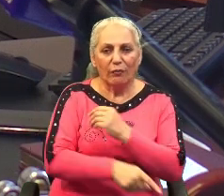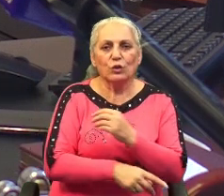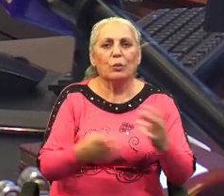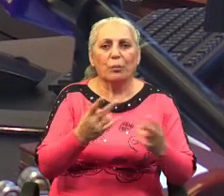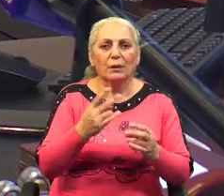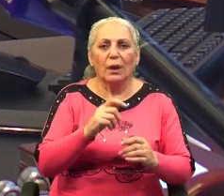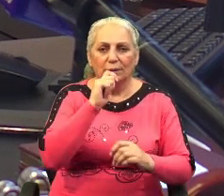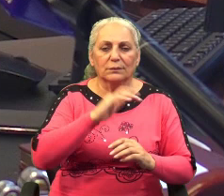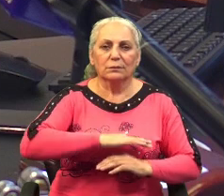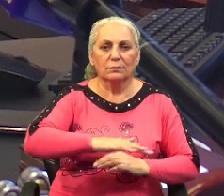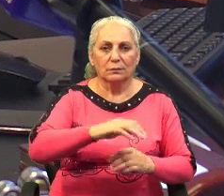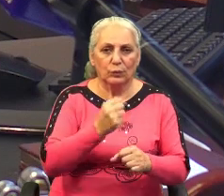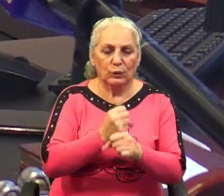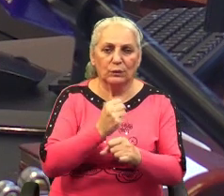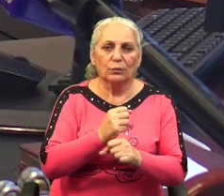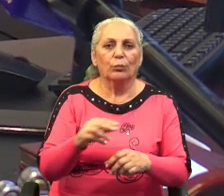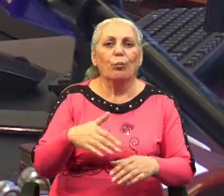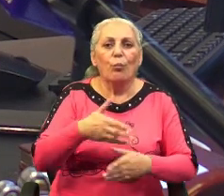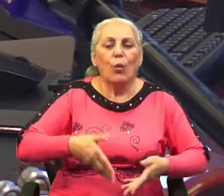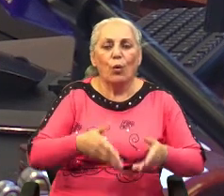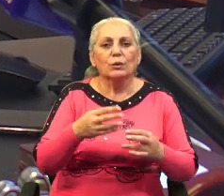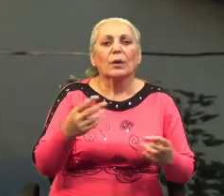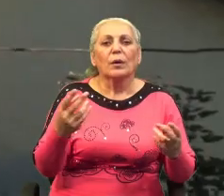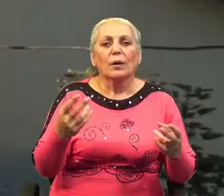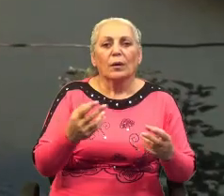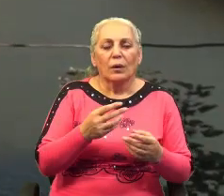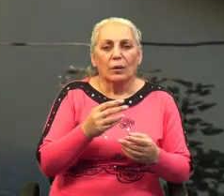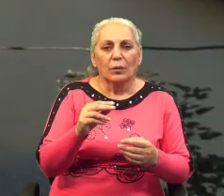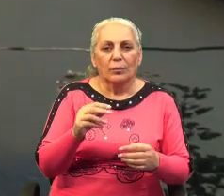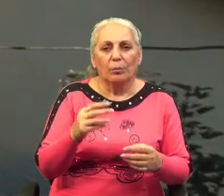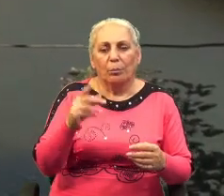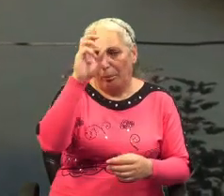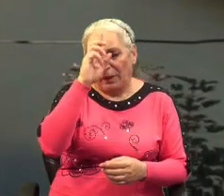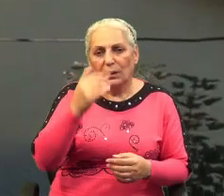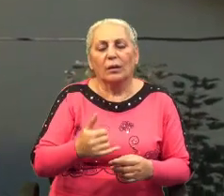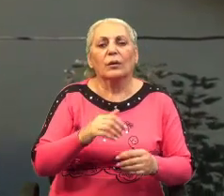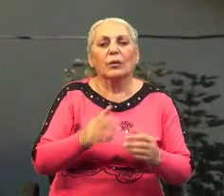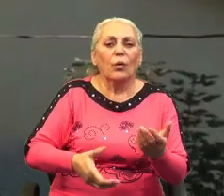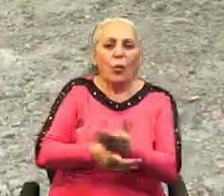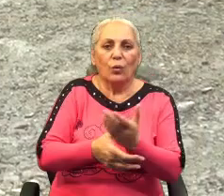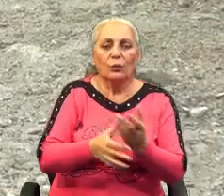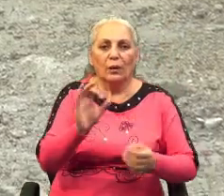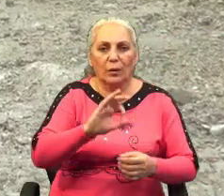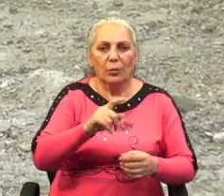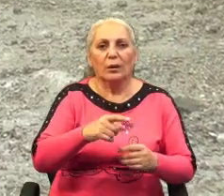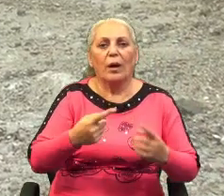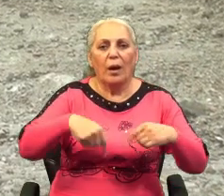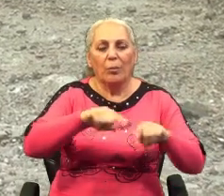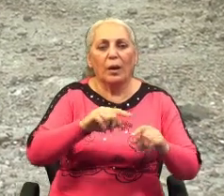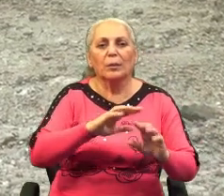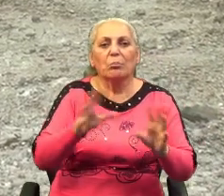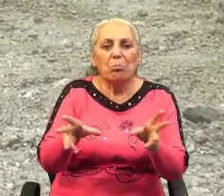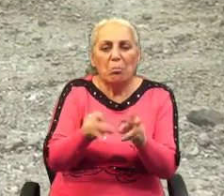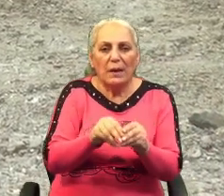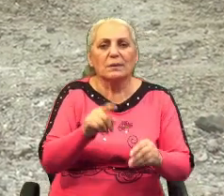կունենանք հիմնանորոգված որոշատվածներում։ Պետական աջակցությամբ և համայնքների հետ համատեղ աշխատանքում